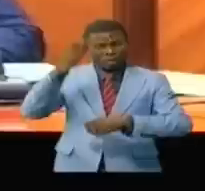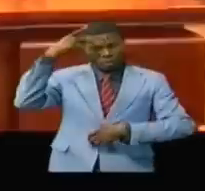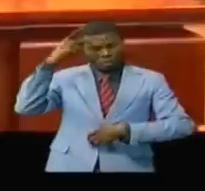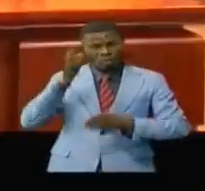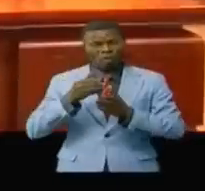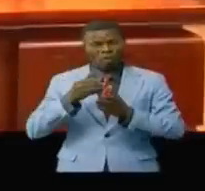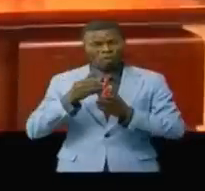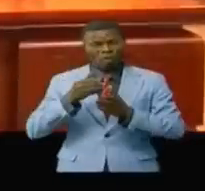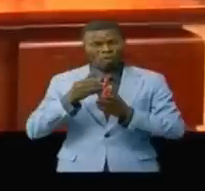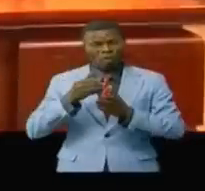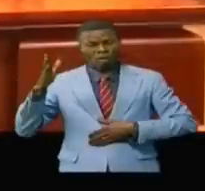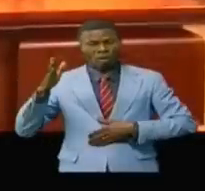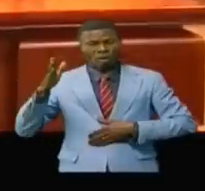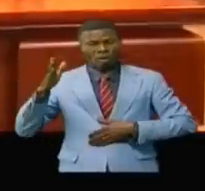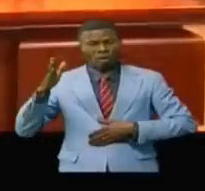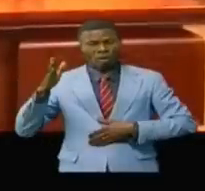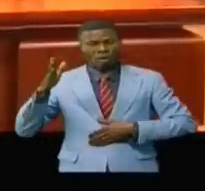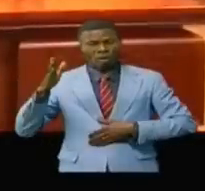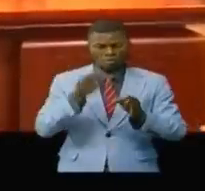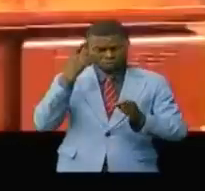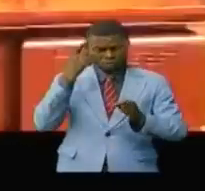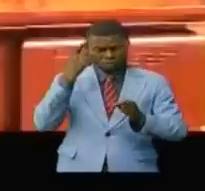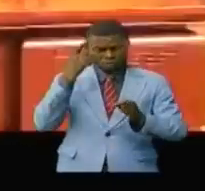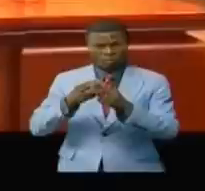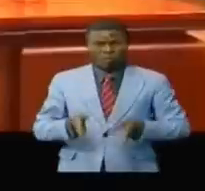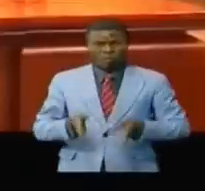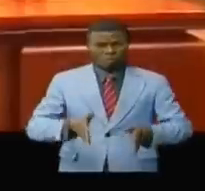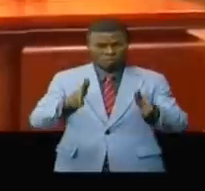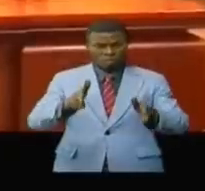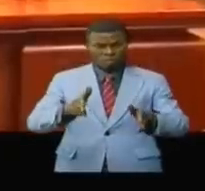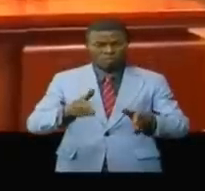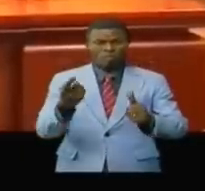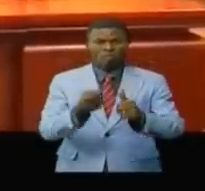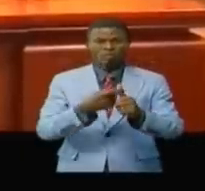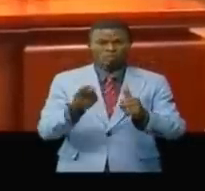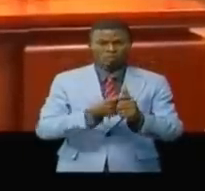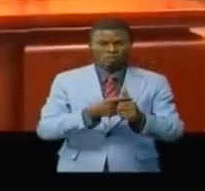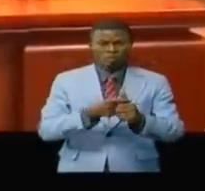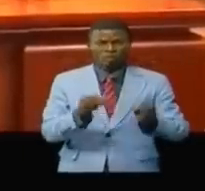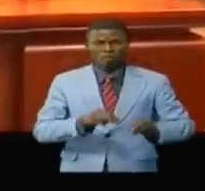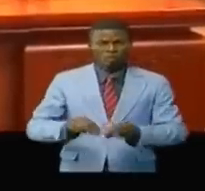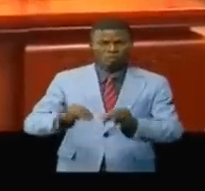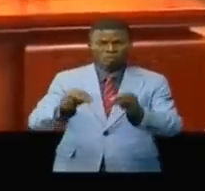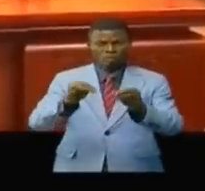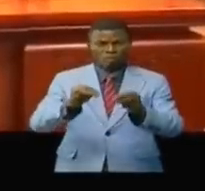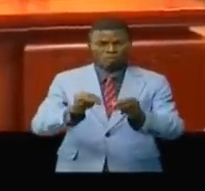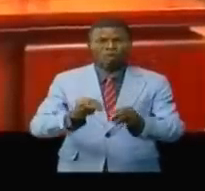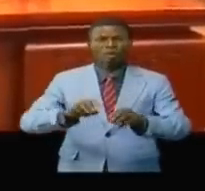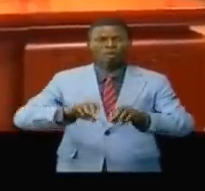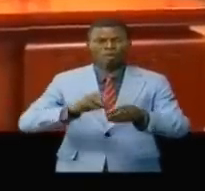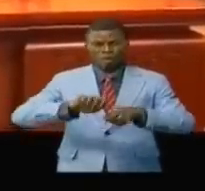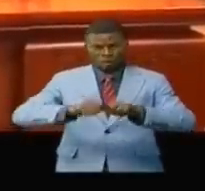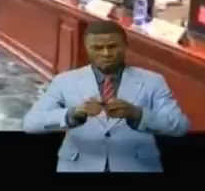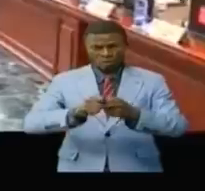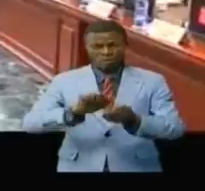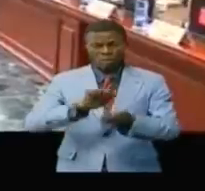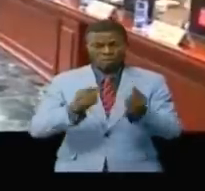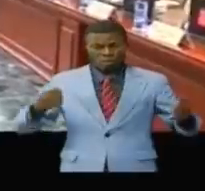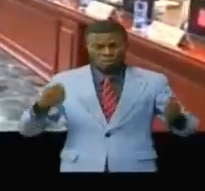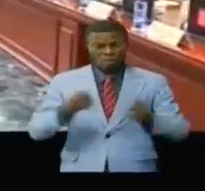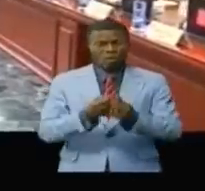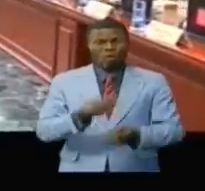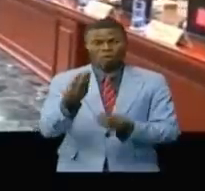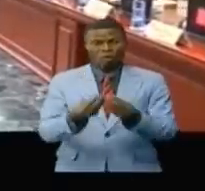des politiques publiques appropriées afin de sécuriser les routes à travers notamment des mécanismes de dépannage et d'alerte en cas d'accident et de